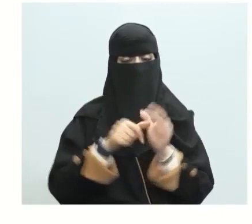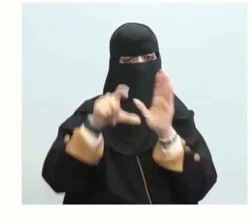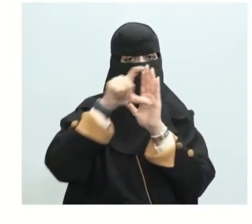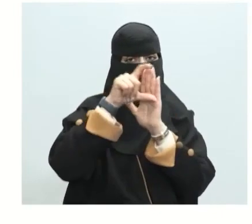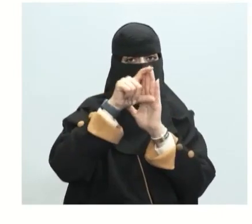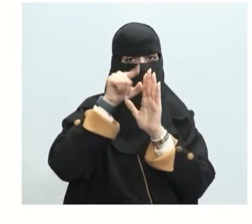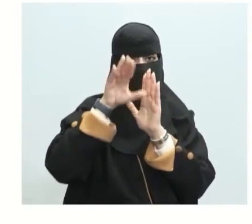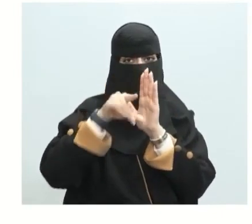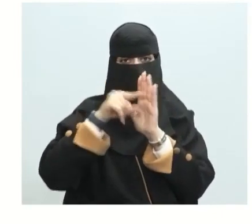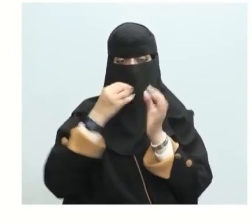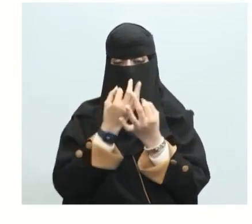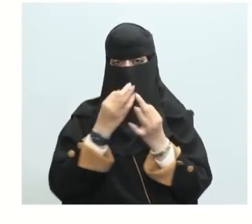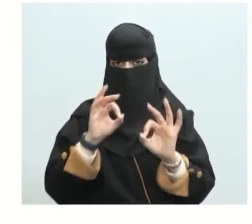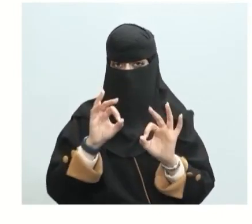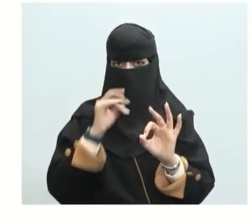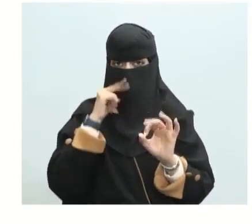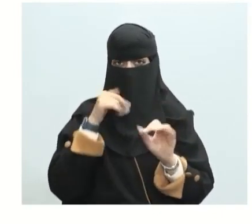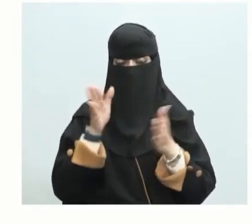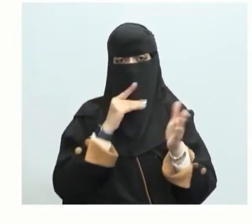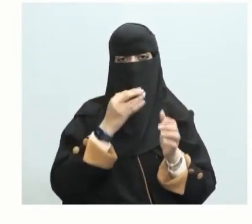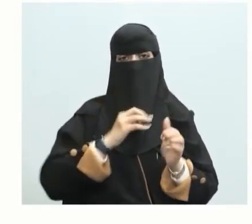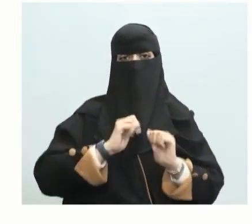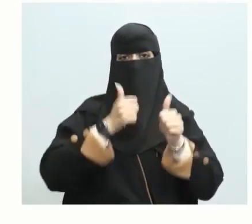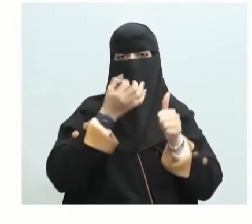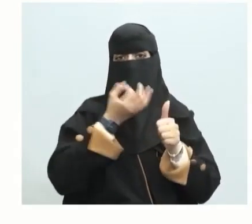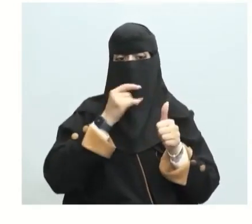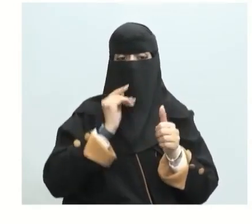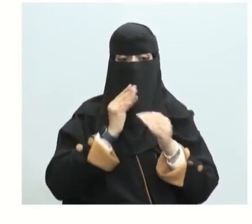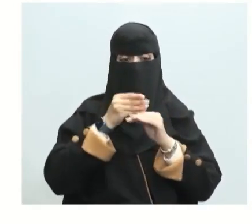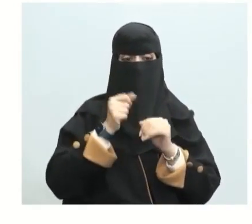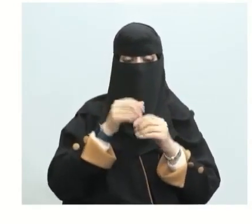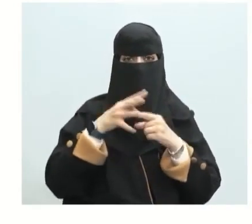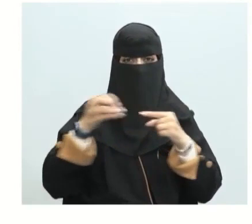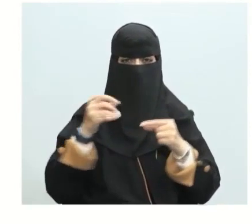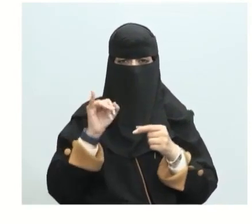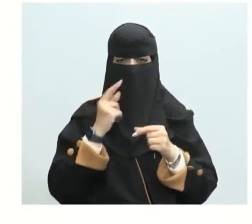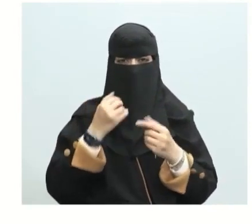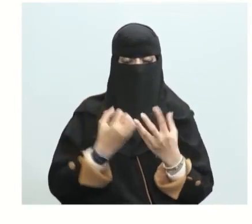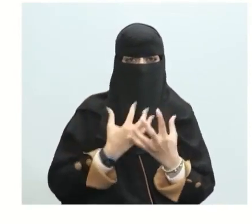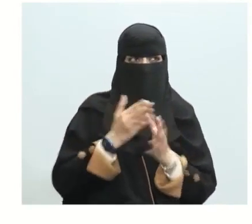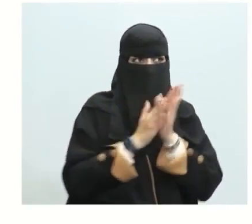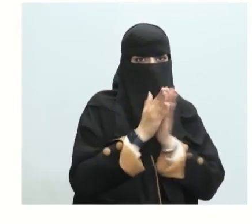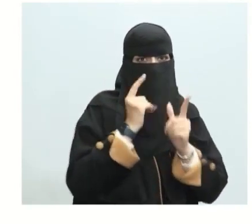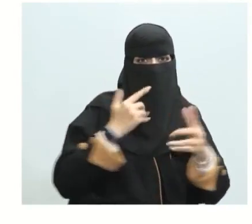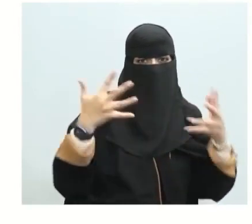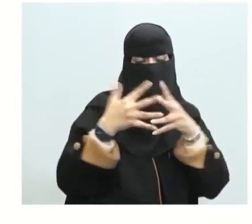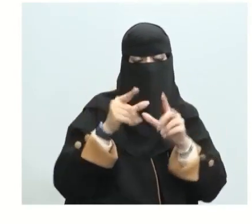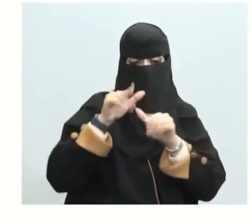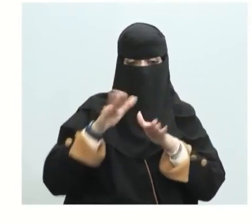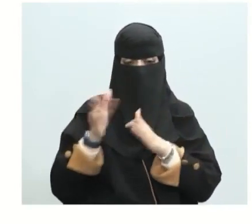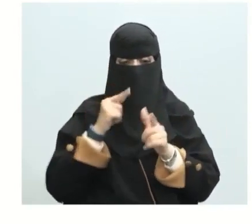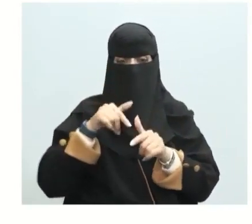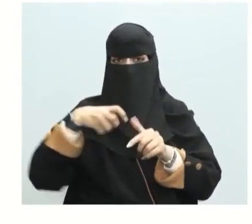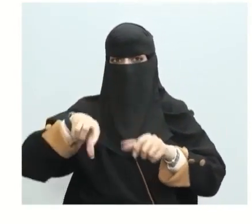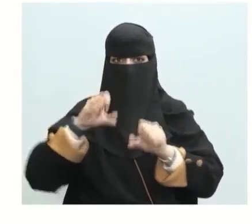على المقدمه هل استيفاء مكوناتها سنقول مثلا خلت من اثاره طبعا والاندماج في روح الموضوع ما